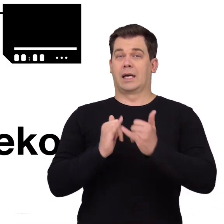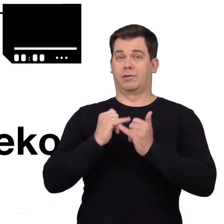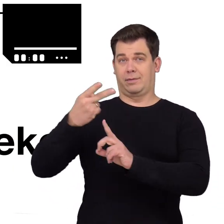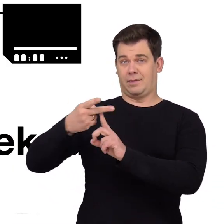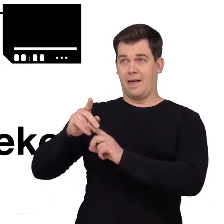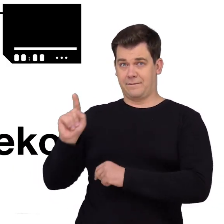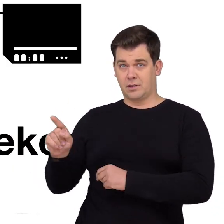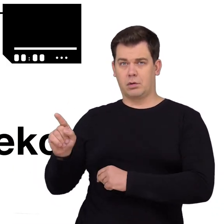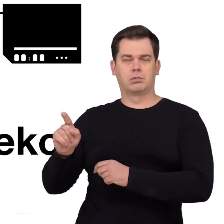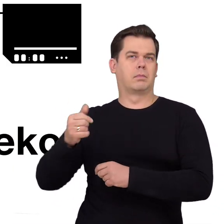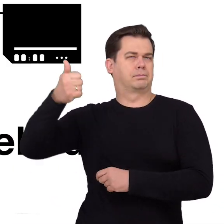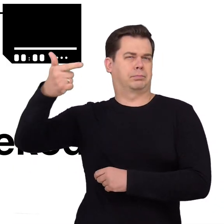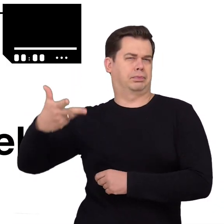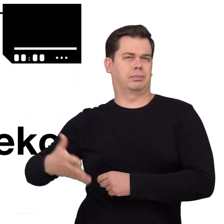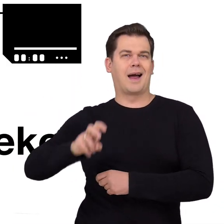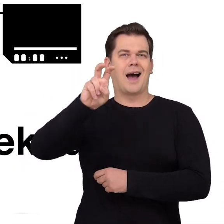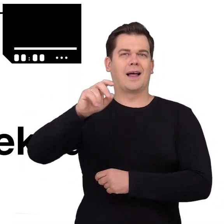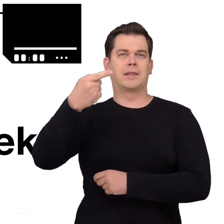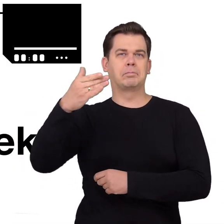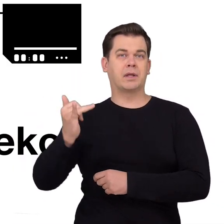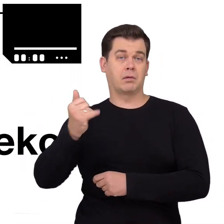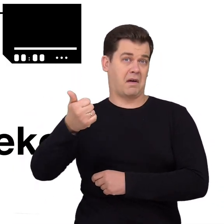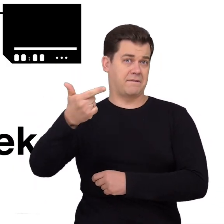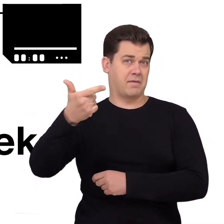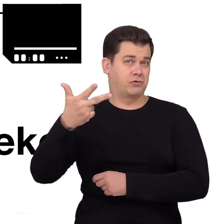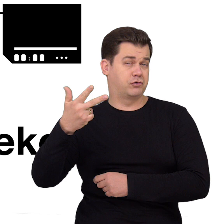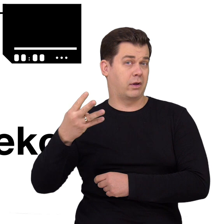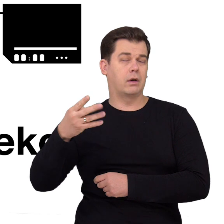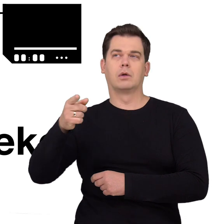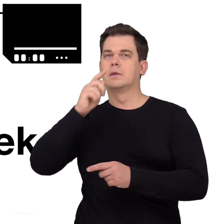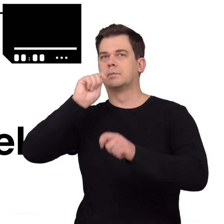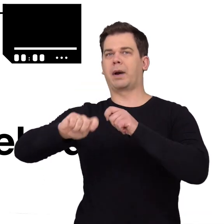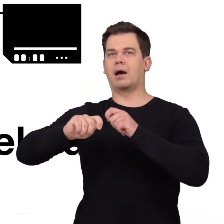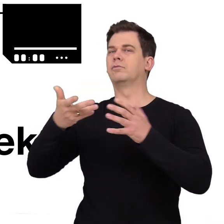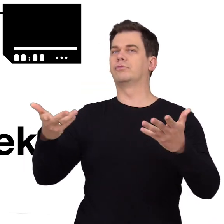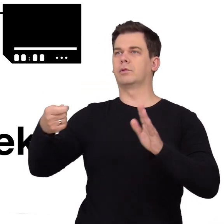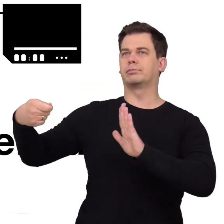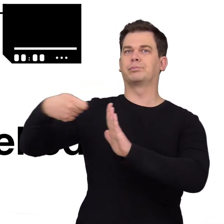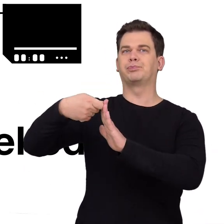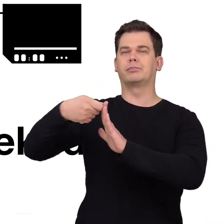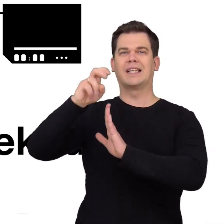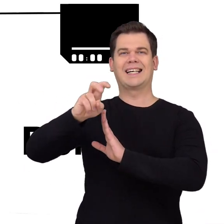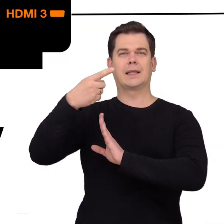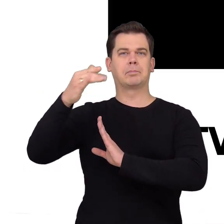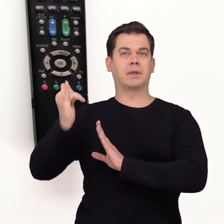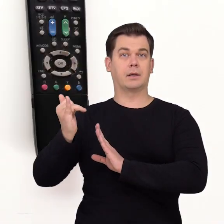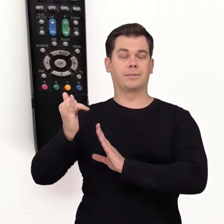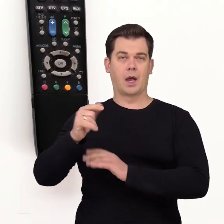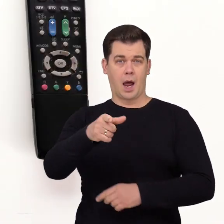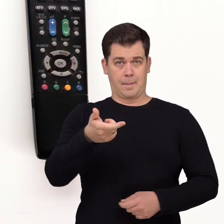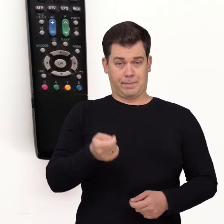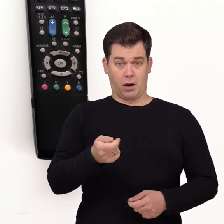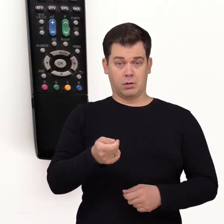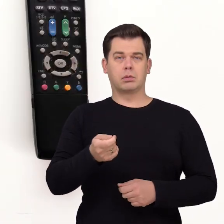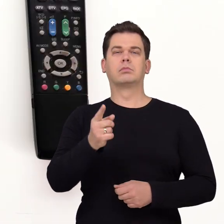Jeżeli Twój telewizor posiada kilka gniazd HDMI, to sprawdź, do którego wejścia wpięty jest kabel. Teraz na pilocie